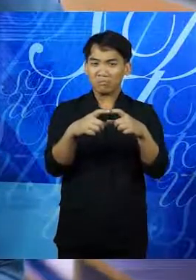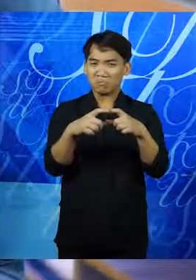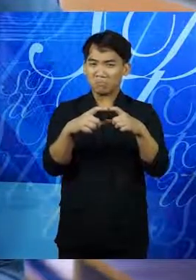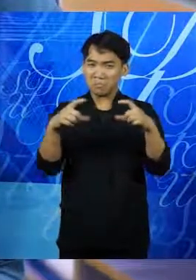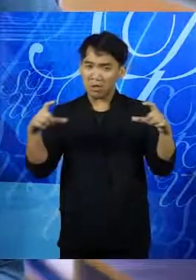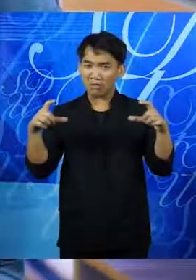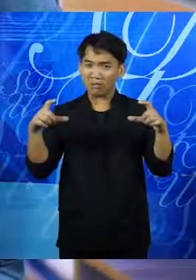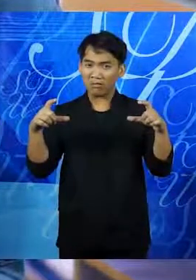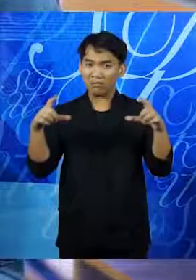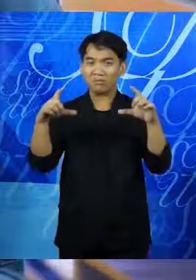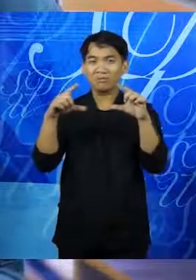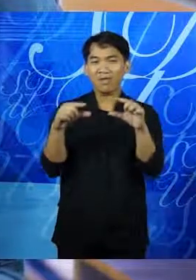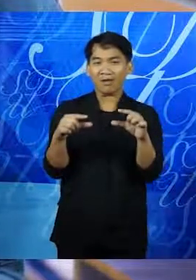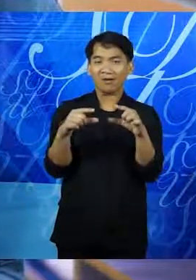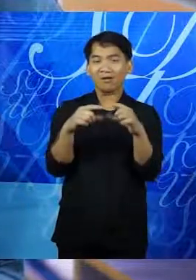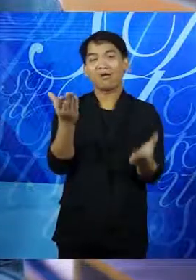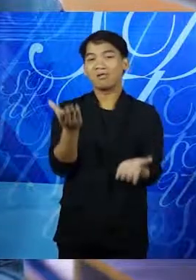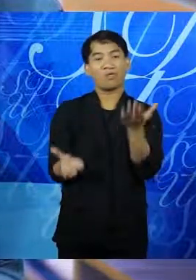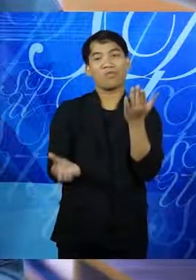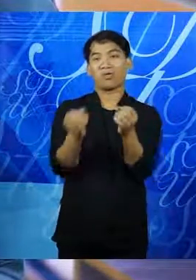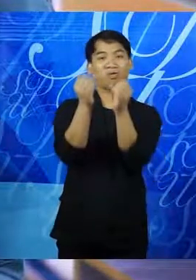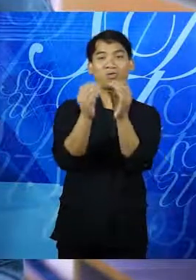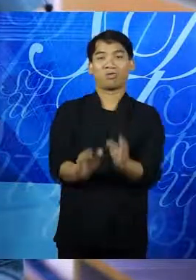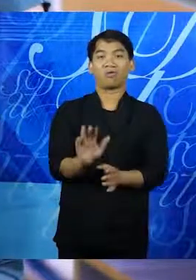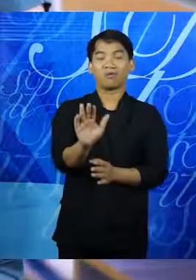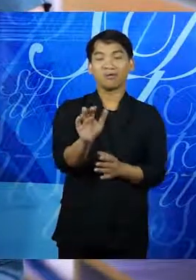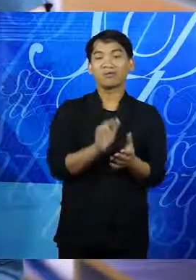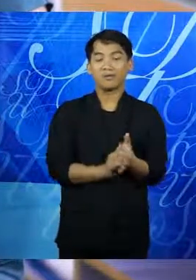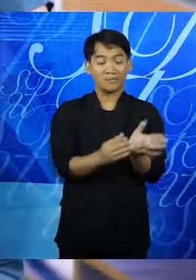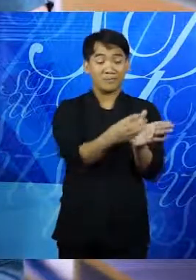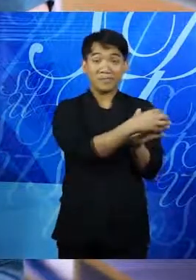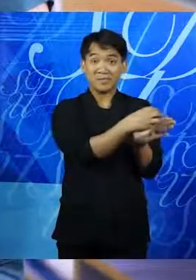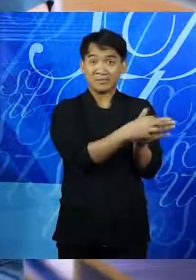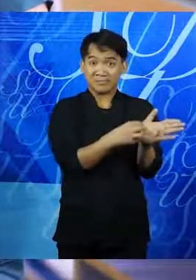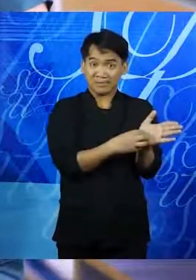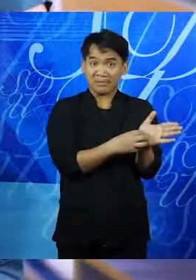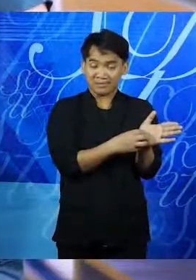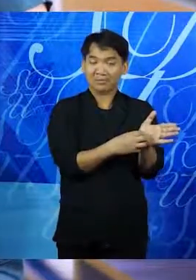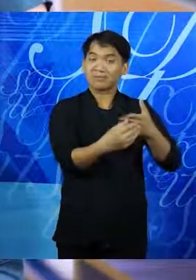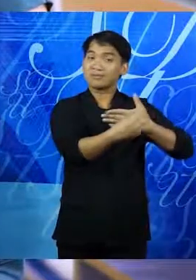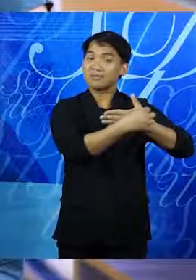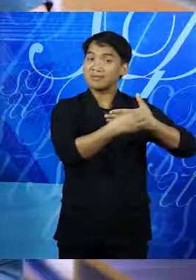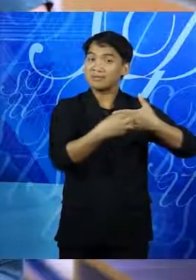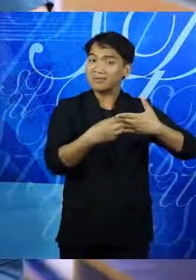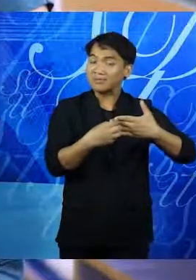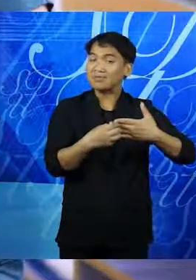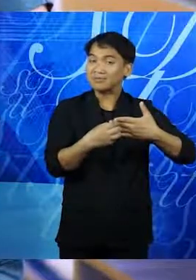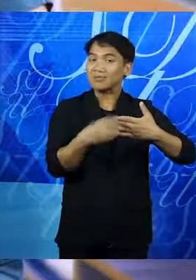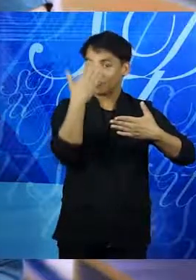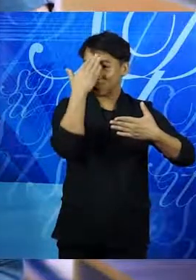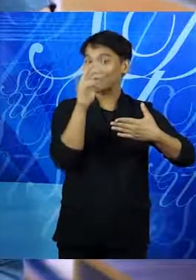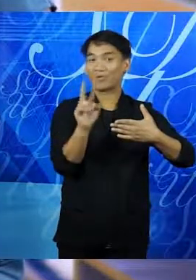ออกแบบแต่ส่วนใหญ่แล้วเนี่ยให้สามารถเอามาติดข้างหน้าได้แบบนี้นะคะแล้วก็สามารถติดได้นะคะติด